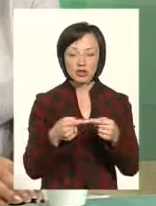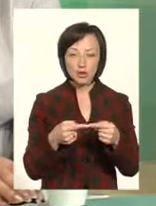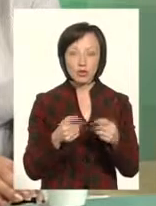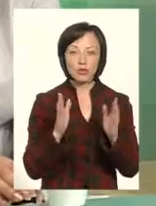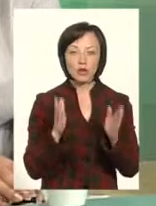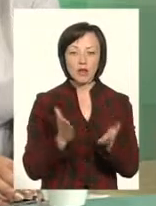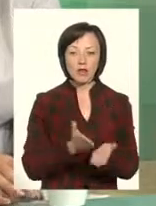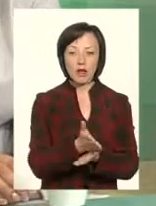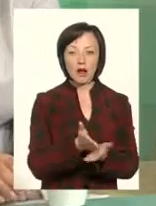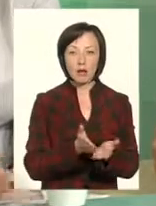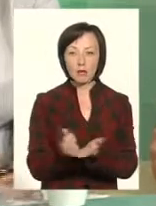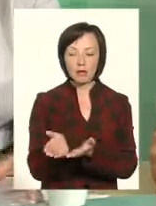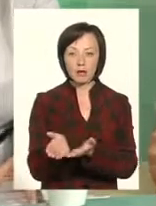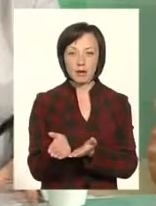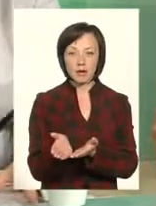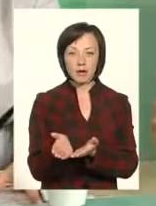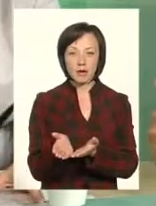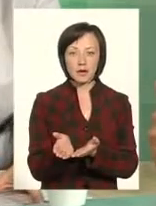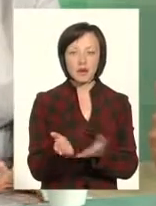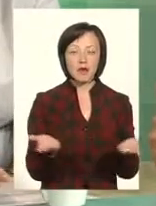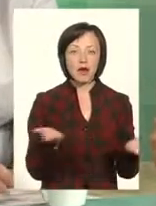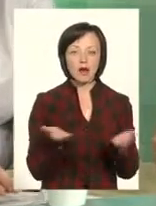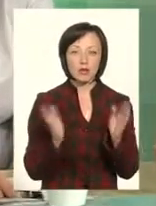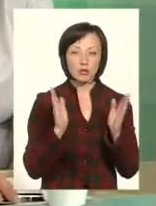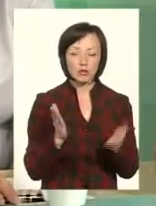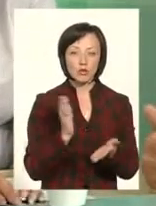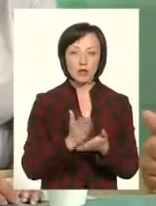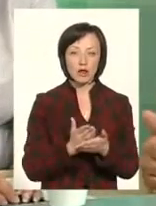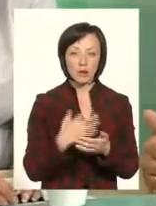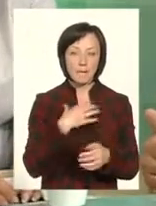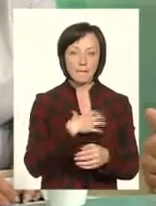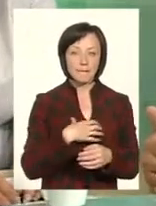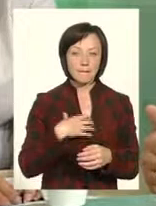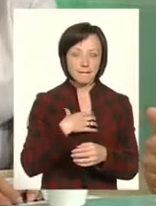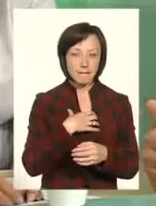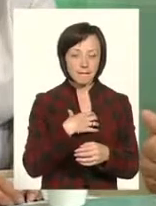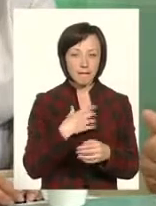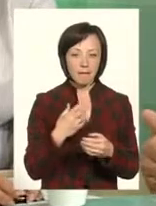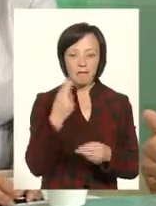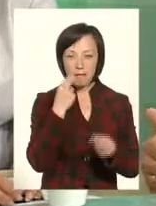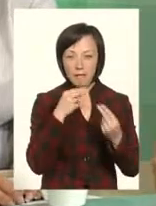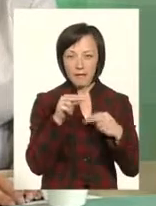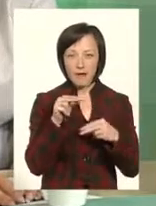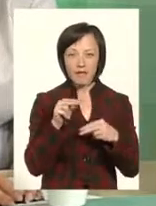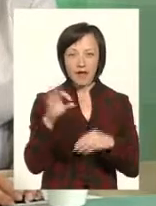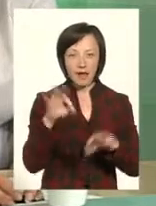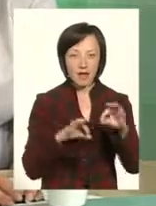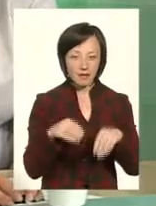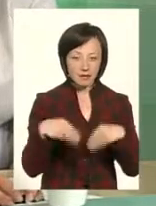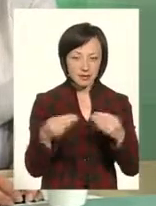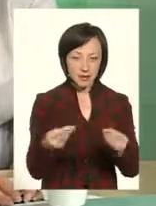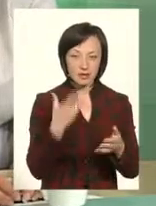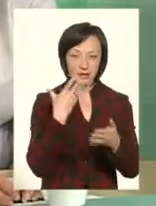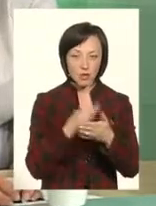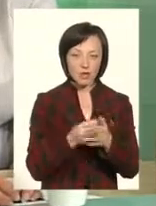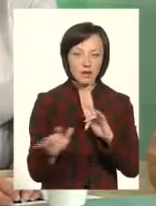визначення напрямків, які будуть мати преференції в своїй комерційній діяльності, так, напрямків